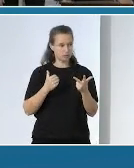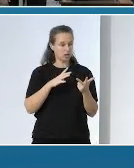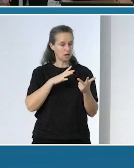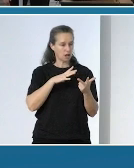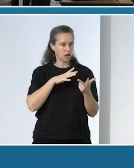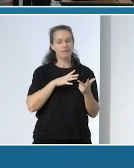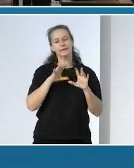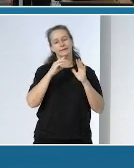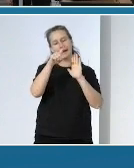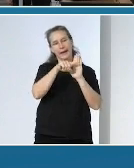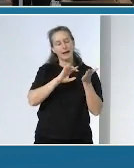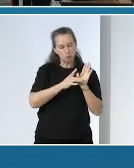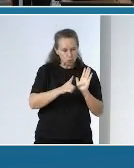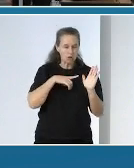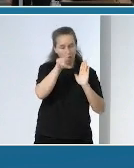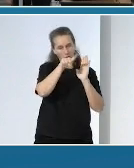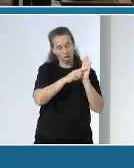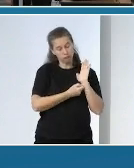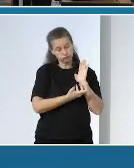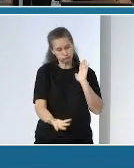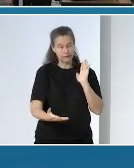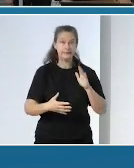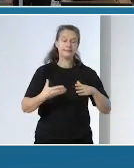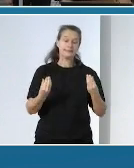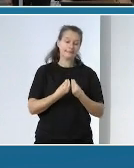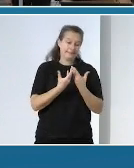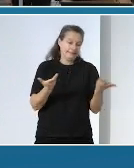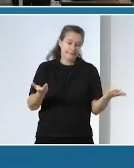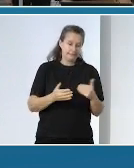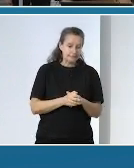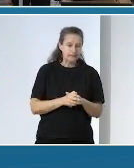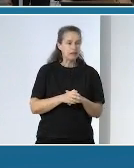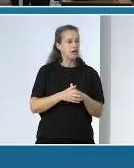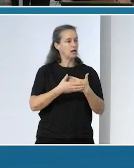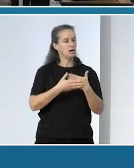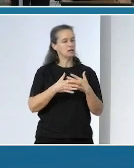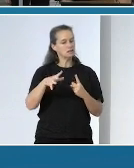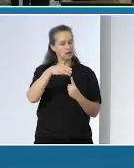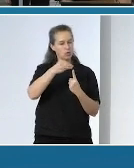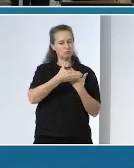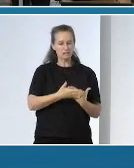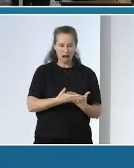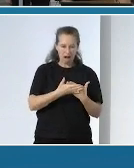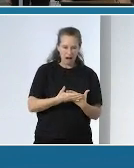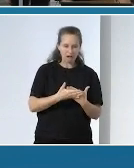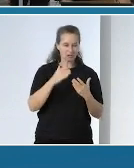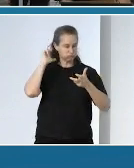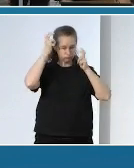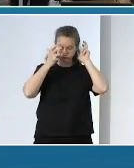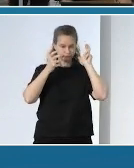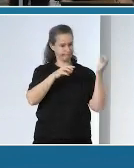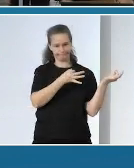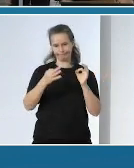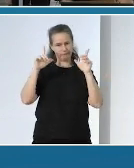Alors, bon, je vous en ai mis quelques-unes, il y en a plein, hein, hélas. Le syndrome charge où les atteintes vestibulaires sont